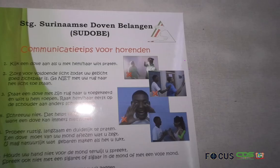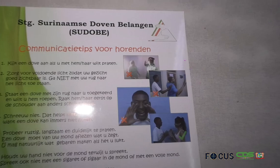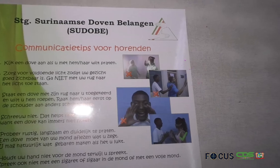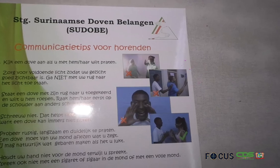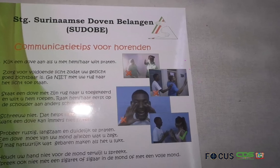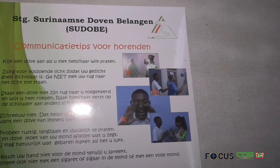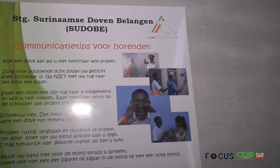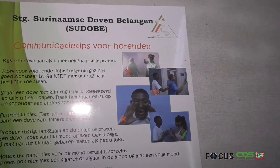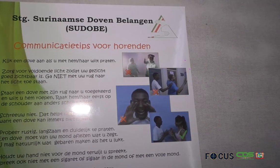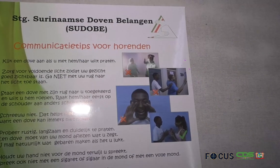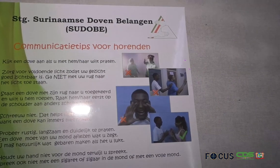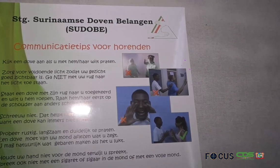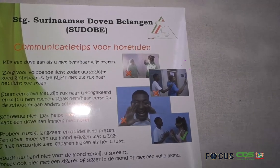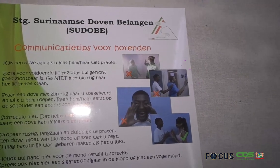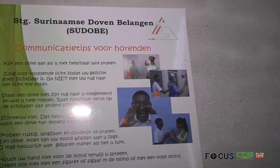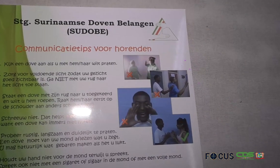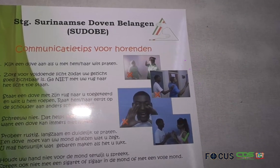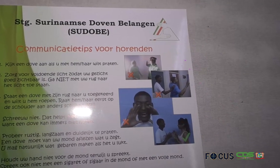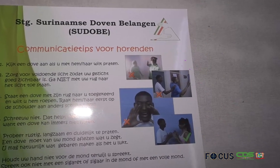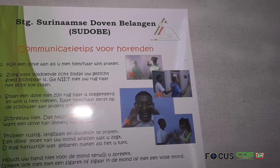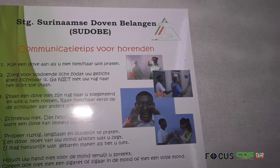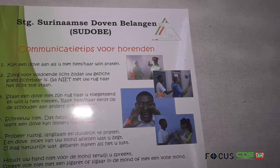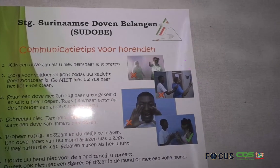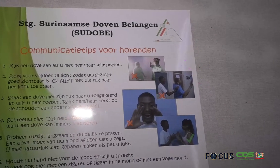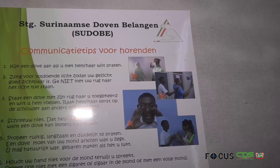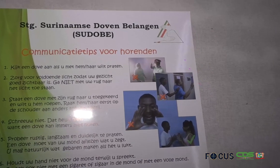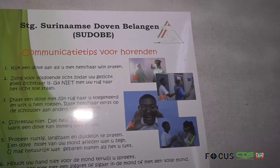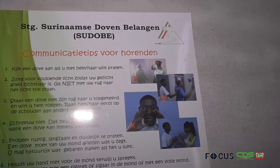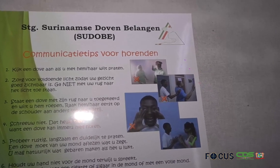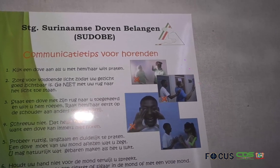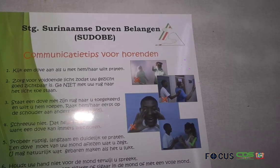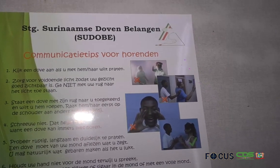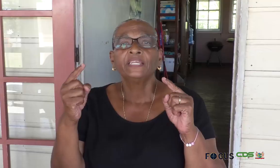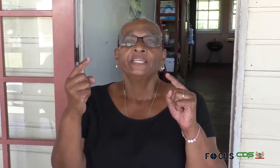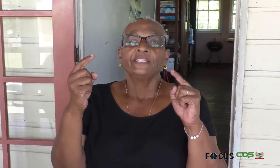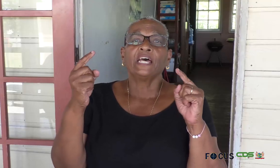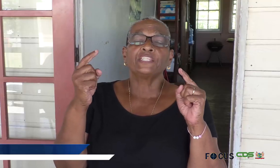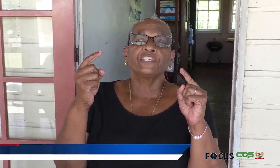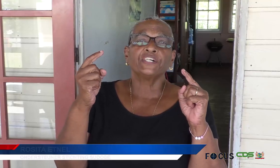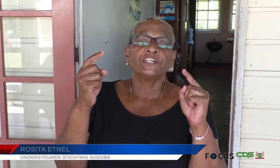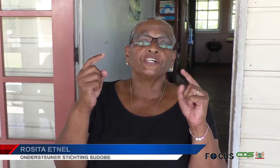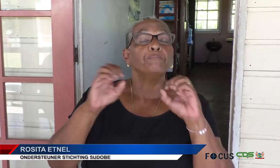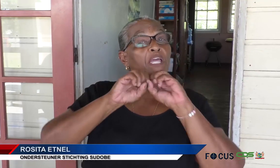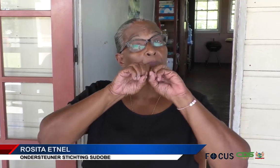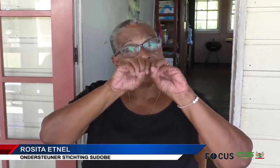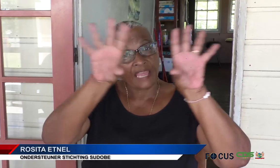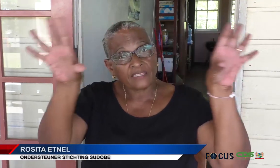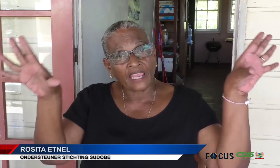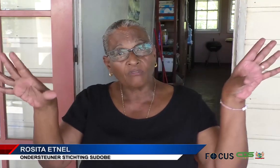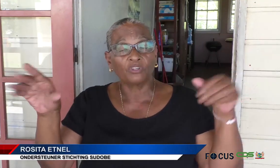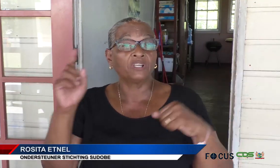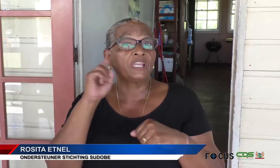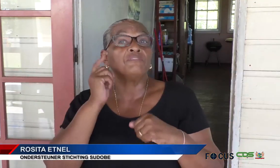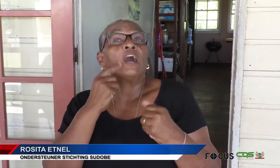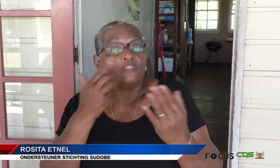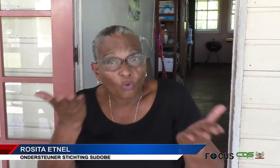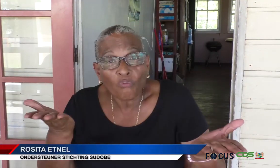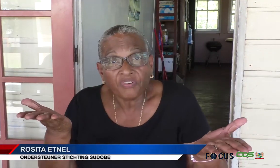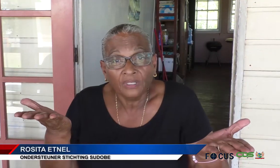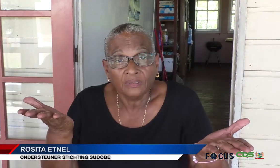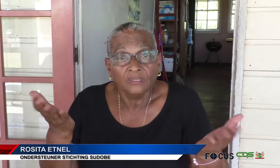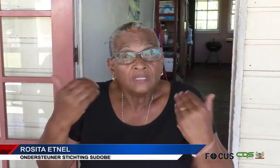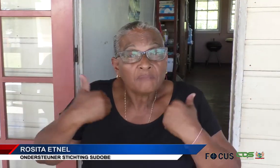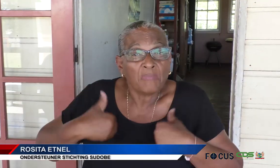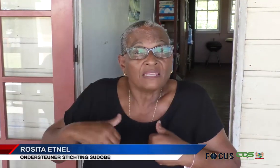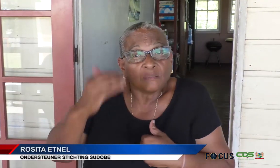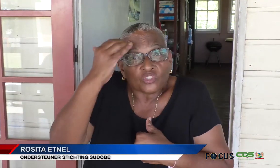doelstellingen van deze dag? De specifieke doelstellingen van deze dag zijn. Dat meer bekendheid wordt gegeven aan